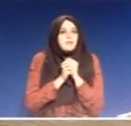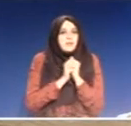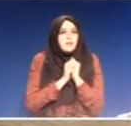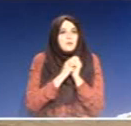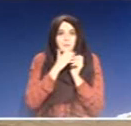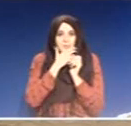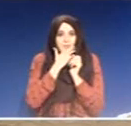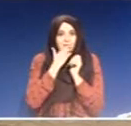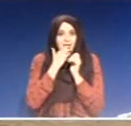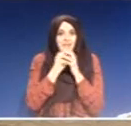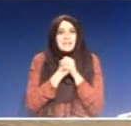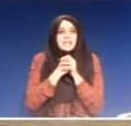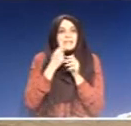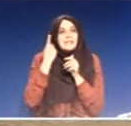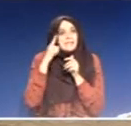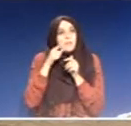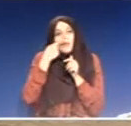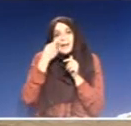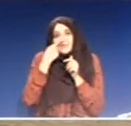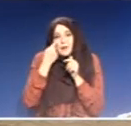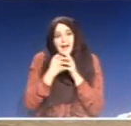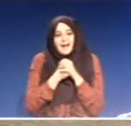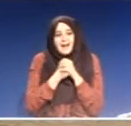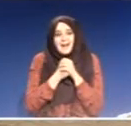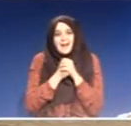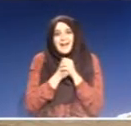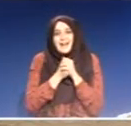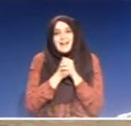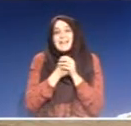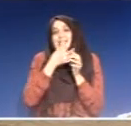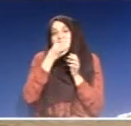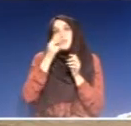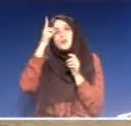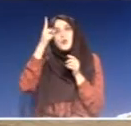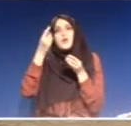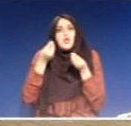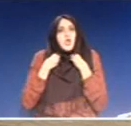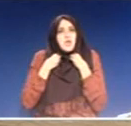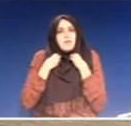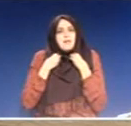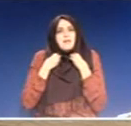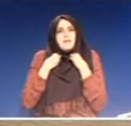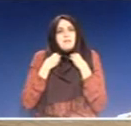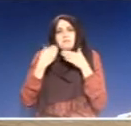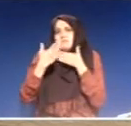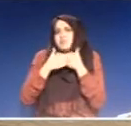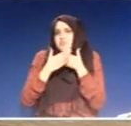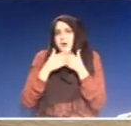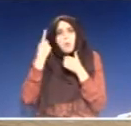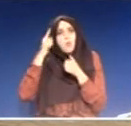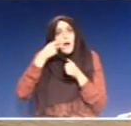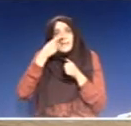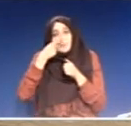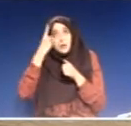القضاء. نعم. لذلك فالخبرة إذا كان خالقنا جل جلاله هو الذي يرشدنا إلى الاستعانة بالخبراء، وقد ذكرنا